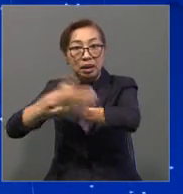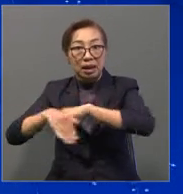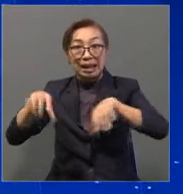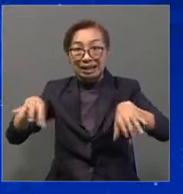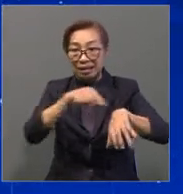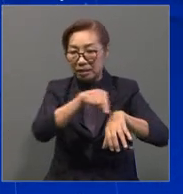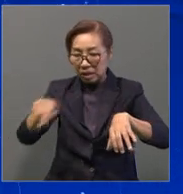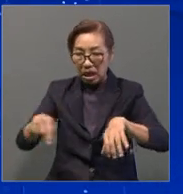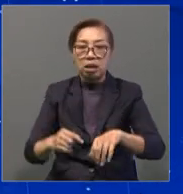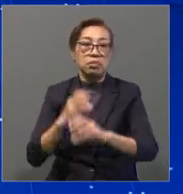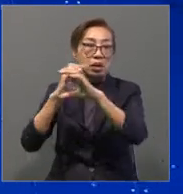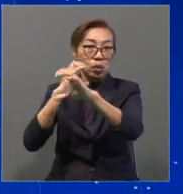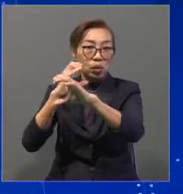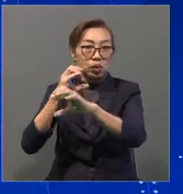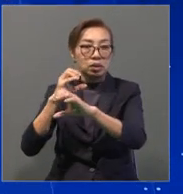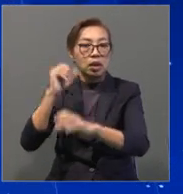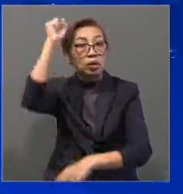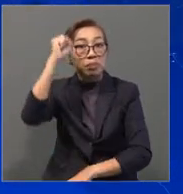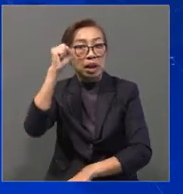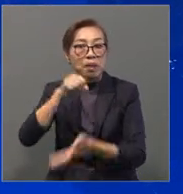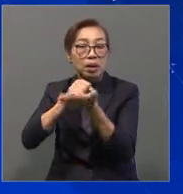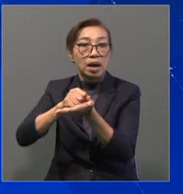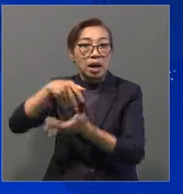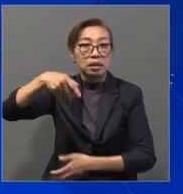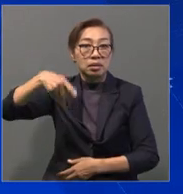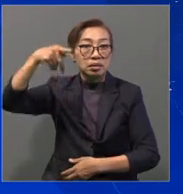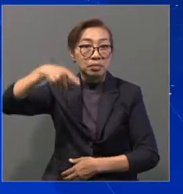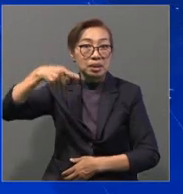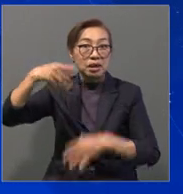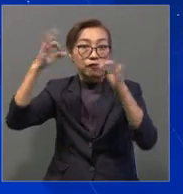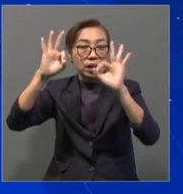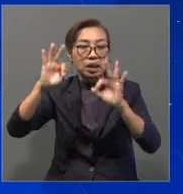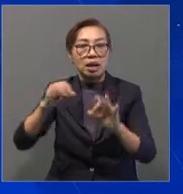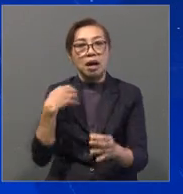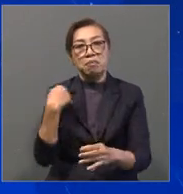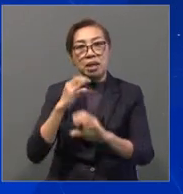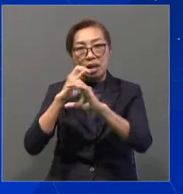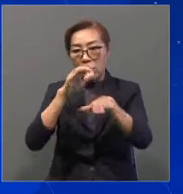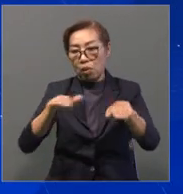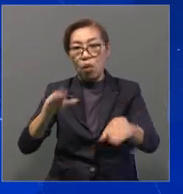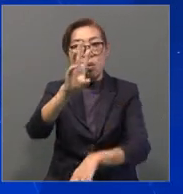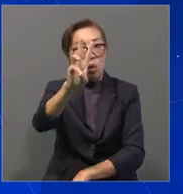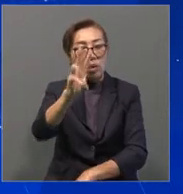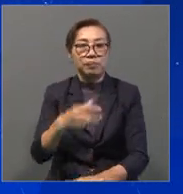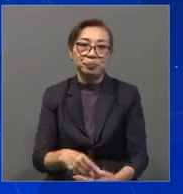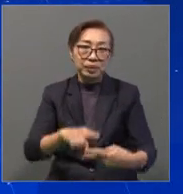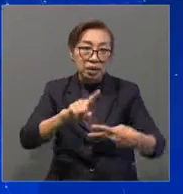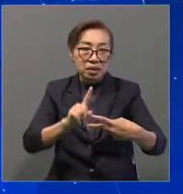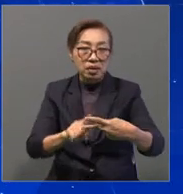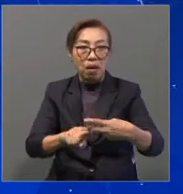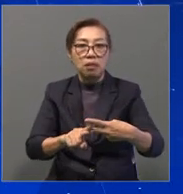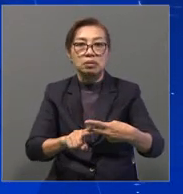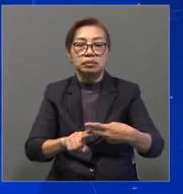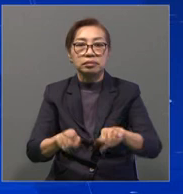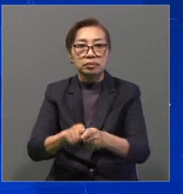จำนวน 6คันเพื่ออำนวยความสะดวกให้กับประชาชนในการเดินทางเชื่อมต่อระหว่างสถานีรถไฟทั้ง 2แห่งส่วนรถเฉพาะ